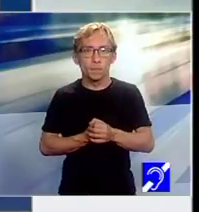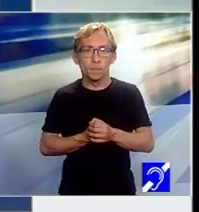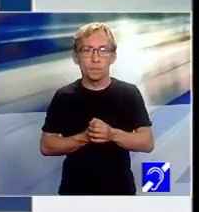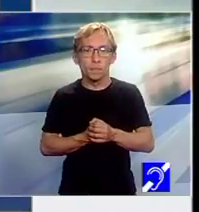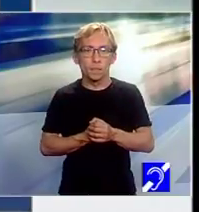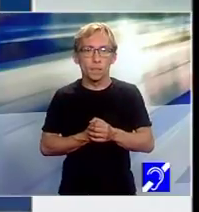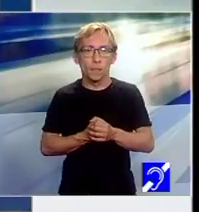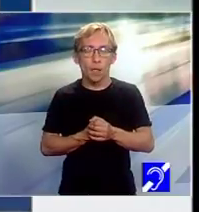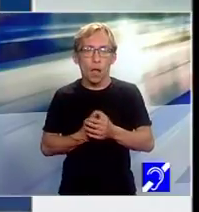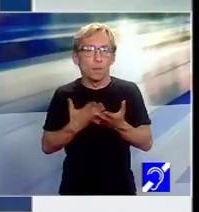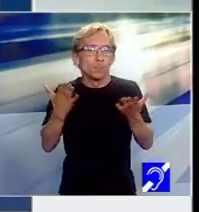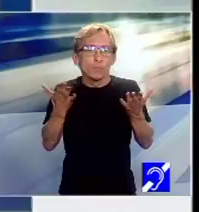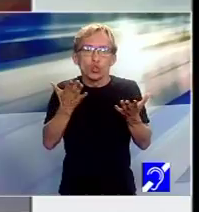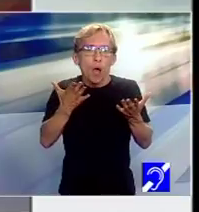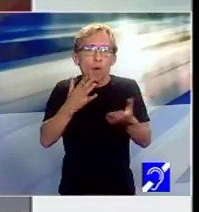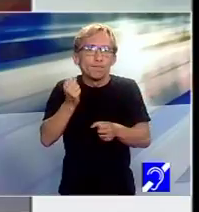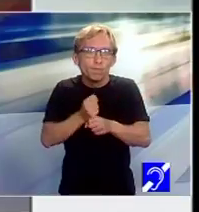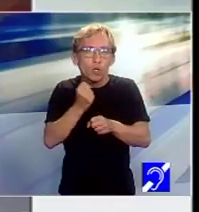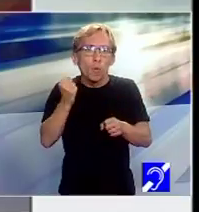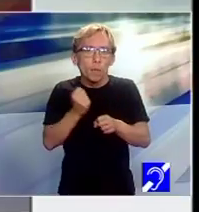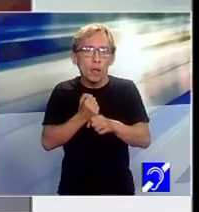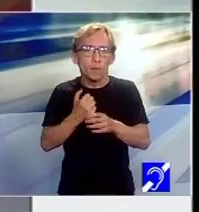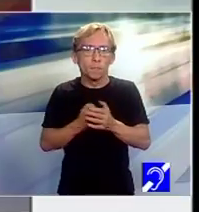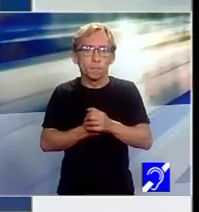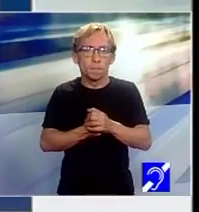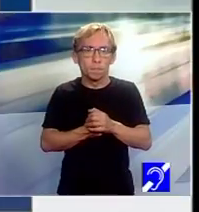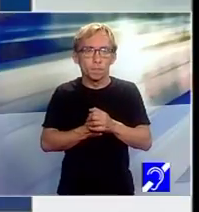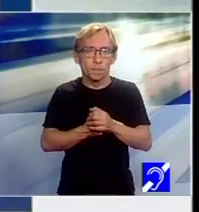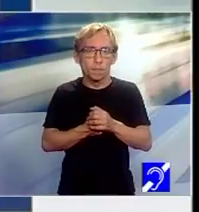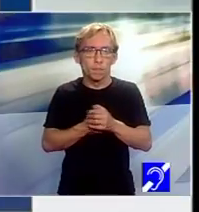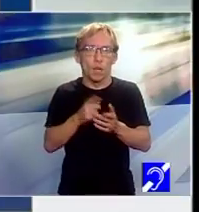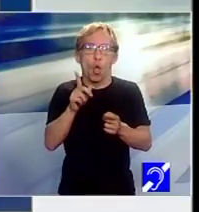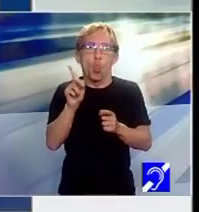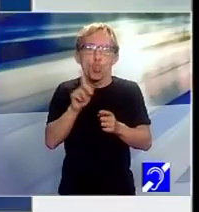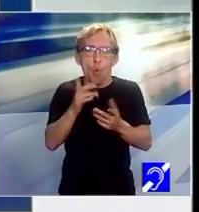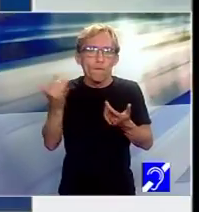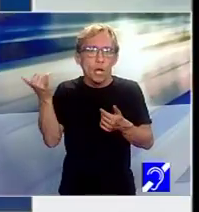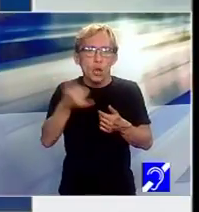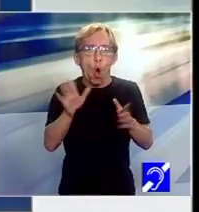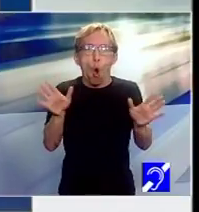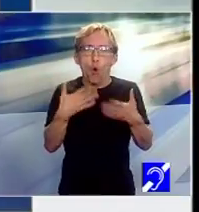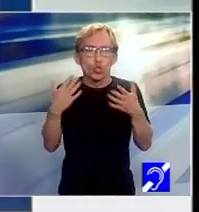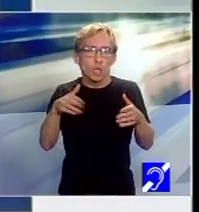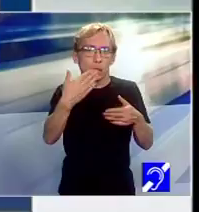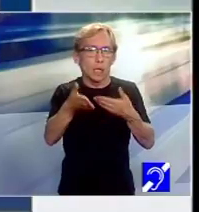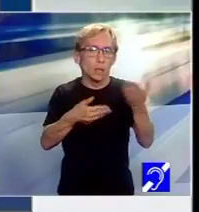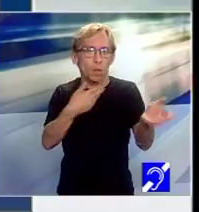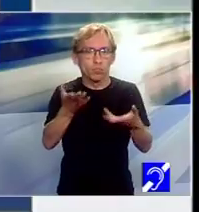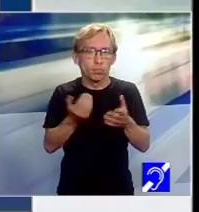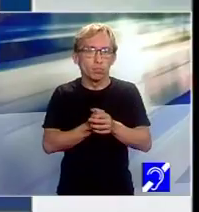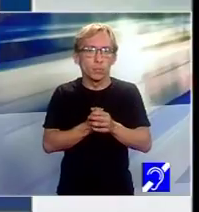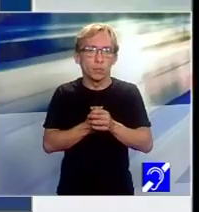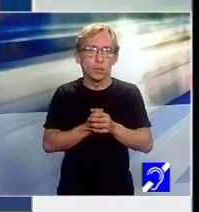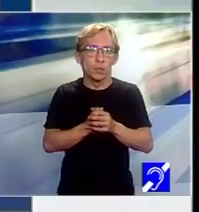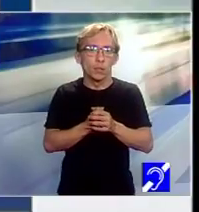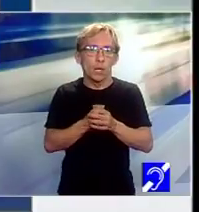ceară, adică omul preocupat de ceea ce se întâmplă în instituția spitalicească, nu vine oricine să-ți dea așa de la sine,